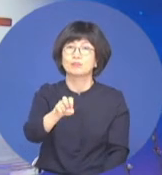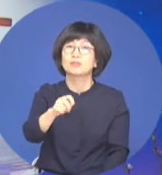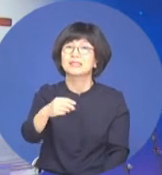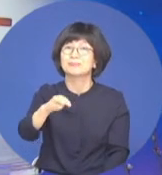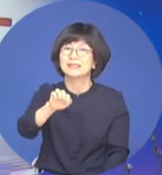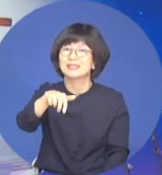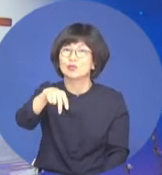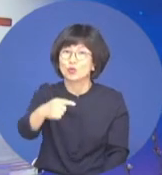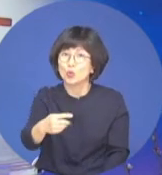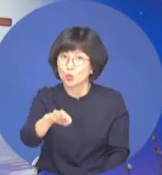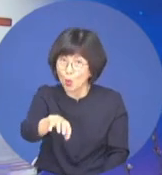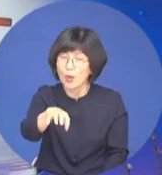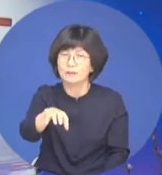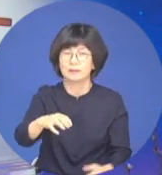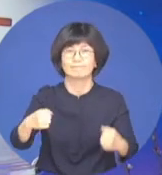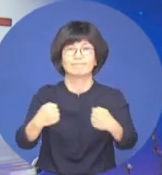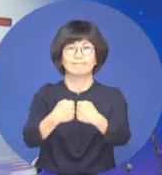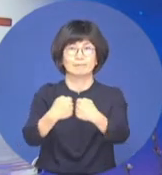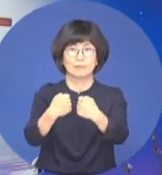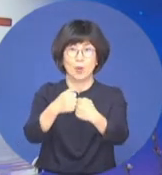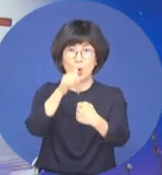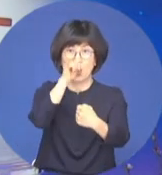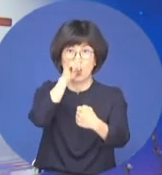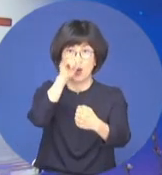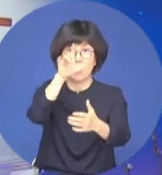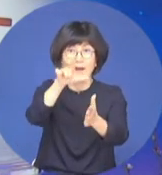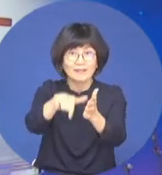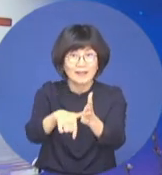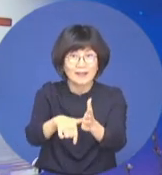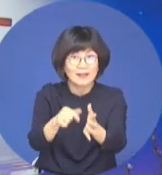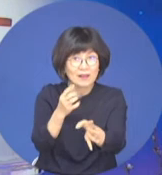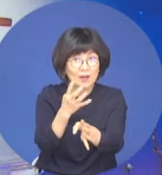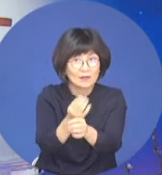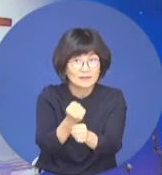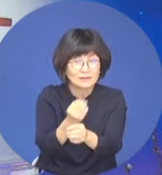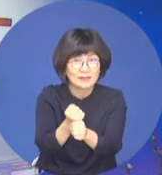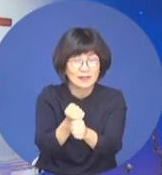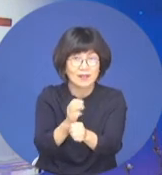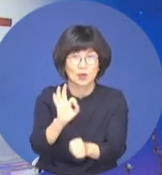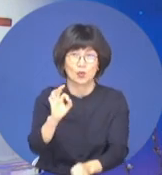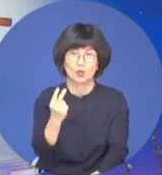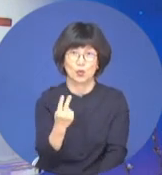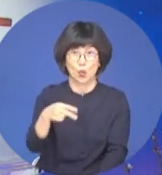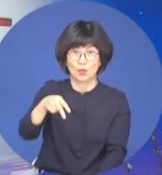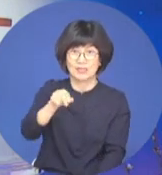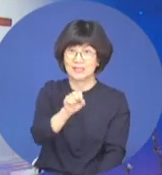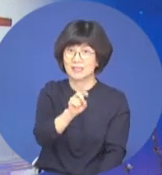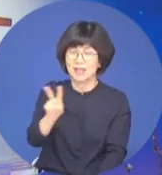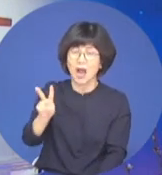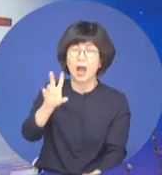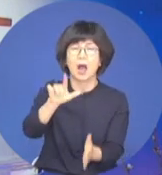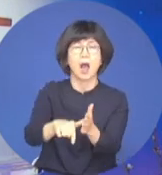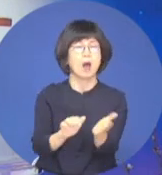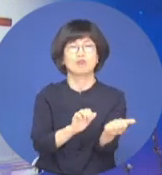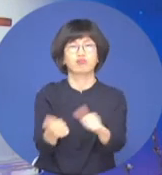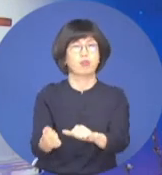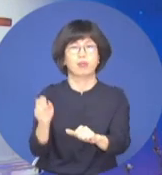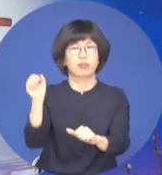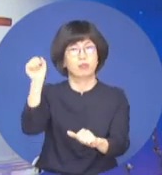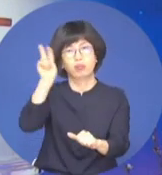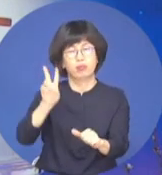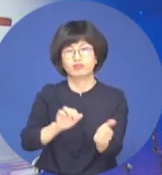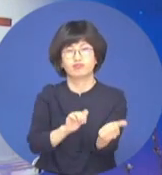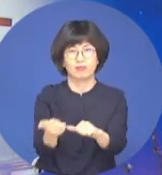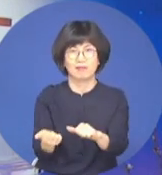군대를 싸우게 되는데 그때에 이제 이 요시아가 갑자기 죽게 되는 거예요.